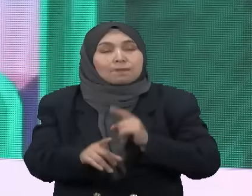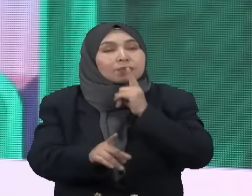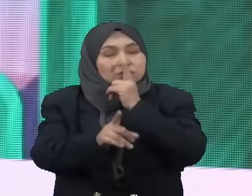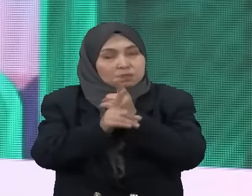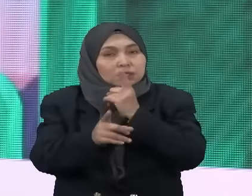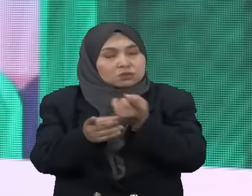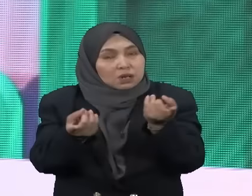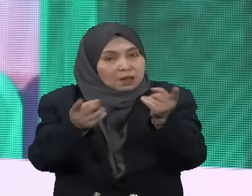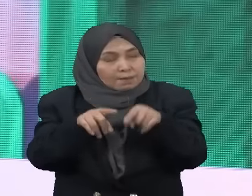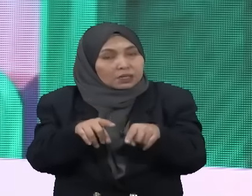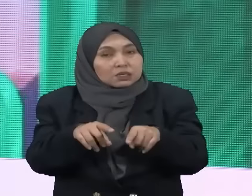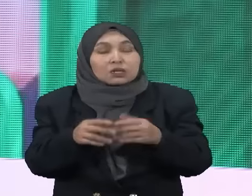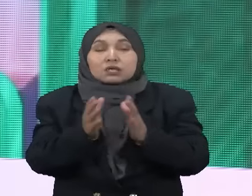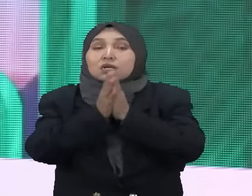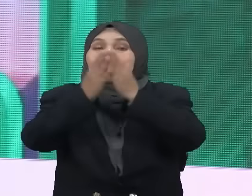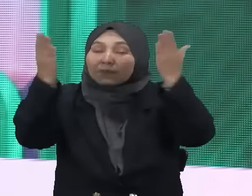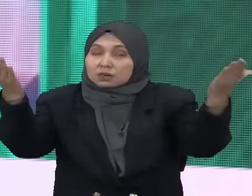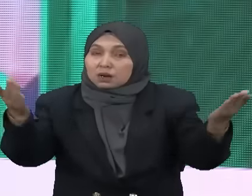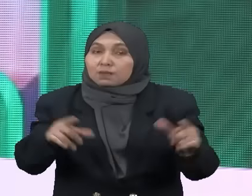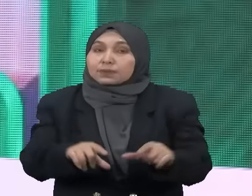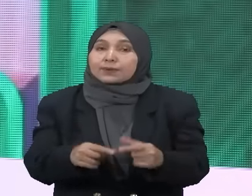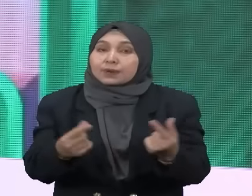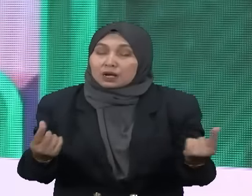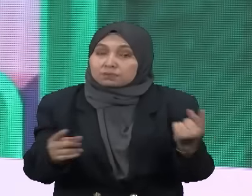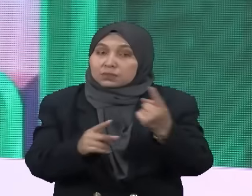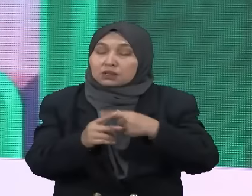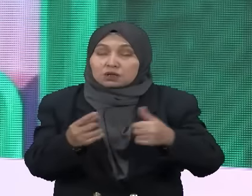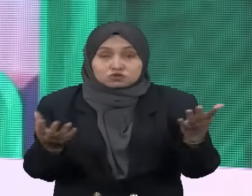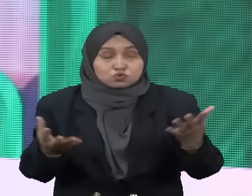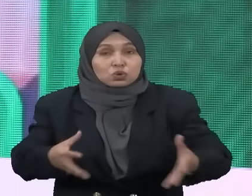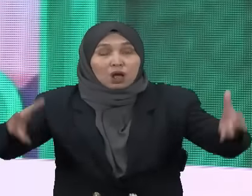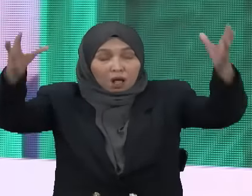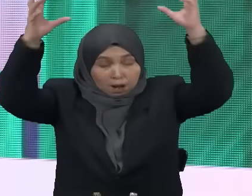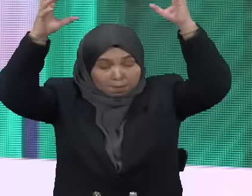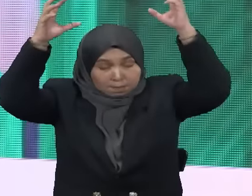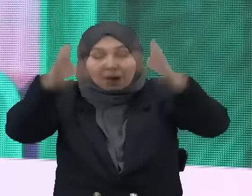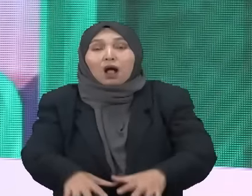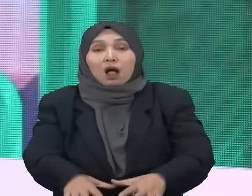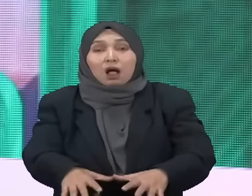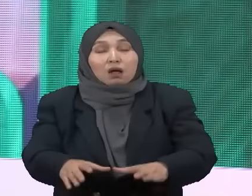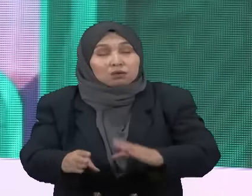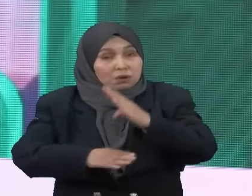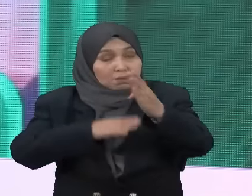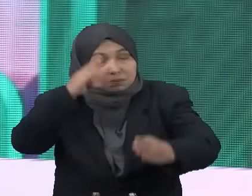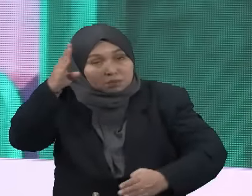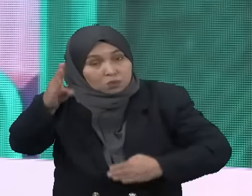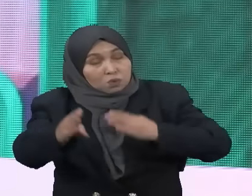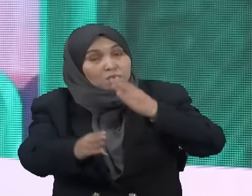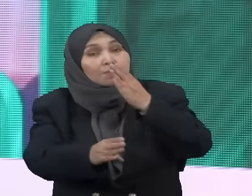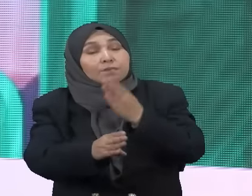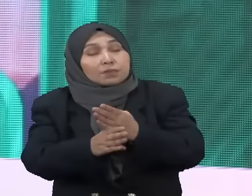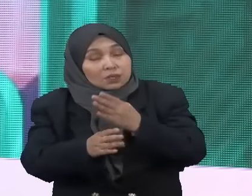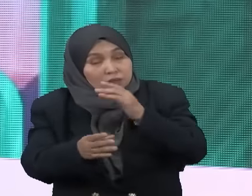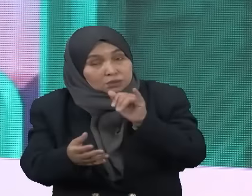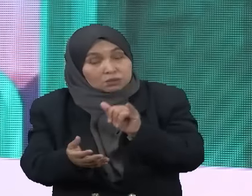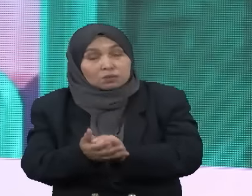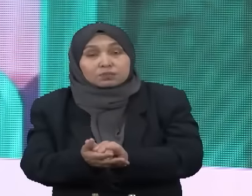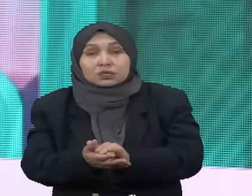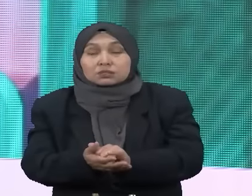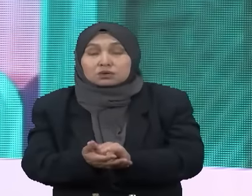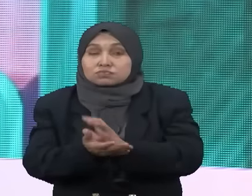berlaku seperti mana yang dikhabarkan di dalam Al-Quran. Bila mana telah dihempas ke bumi, wa amtarna alaihim hijaratan